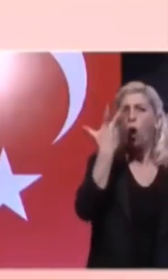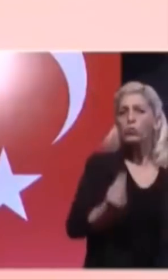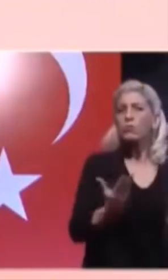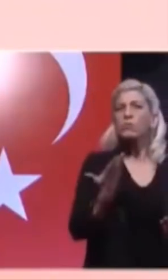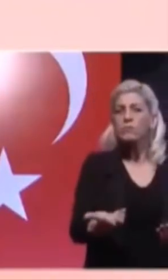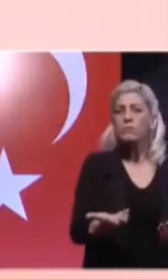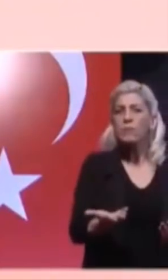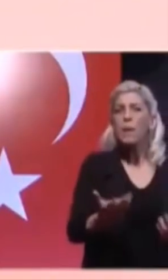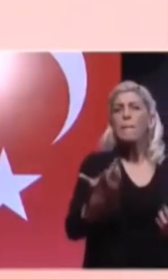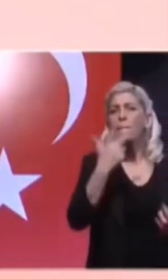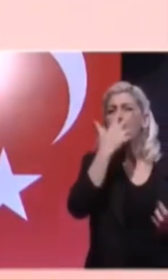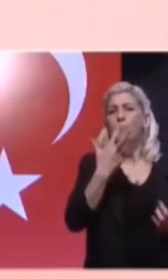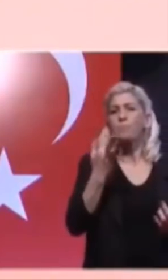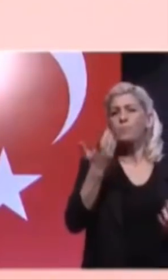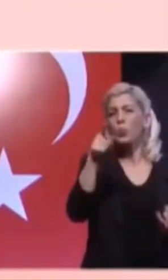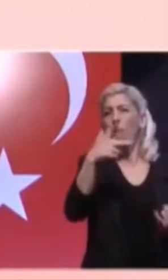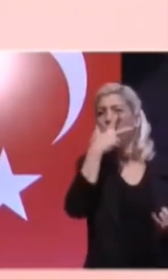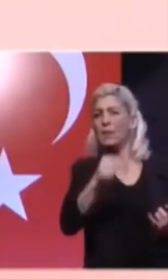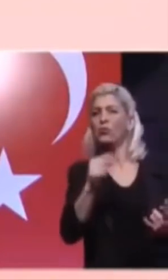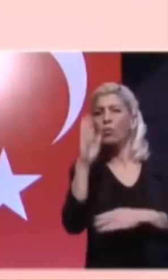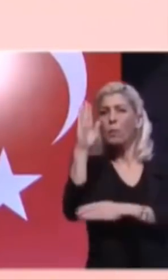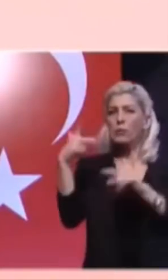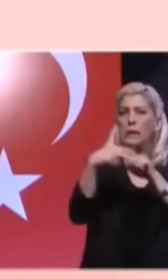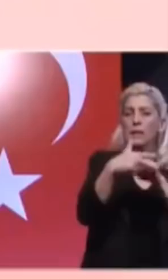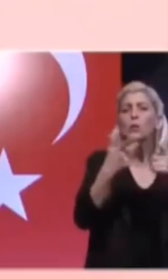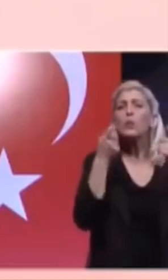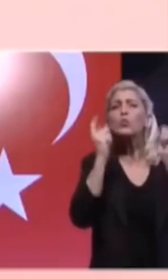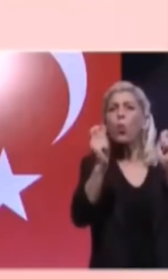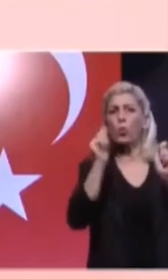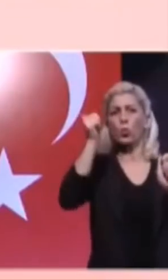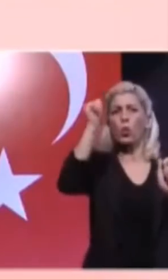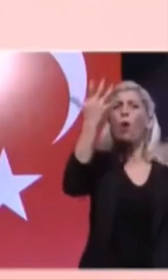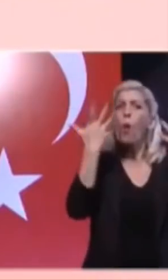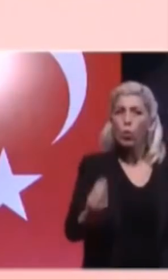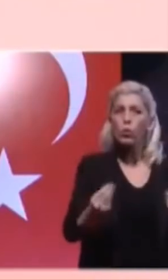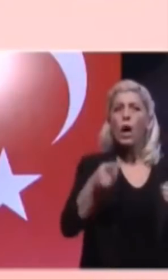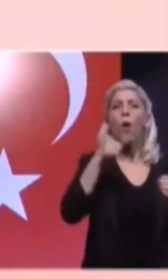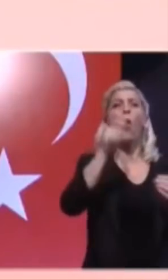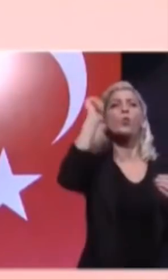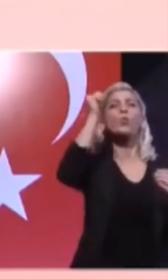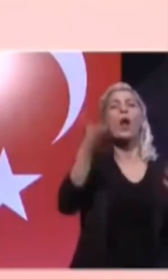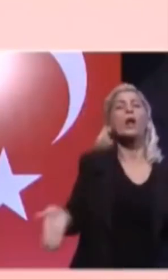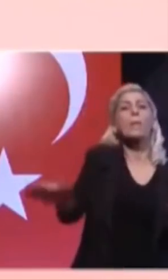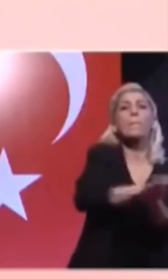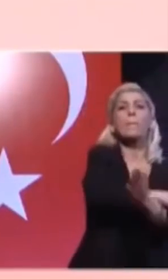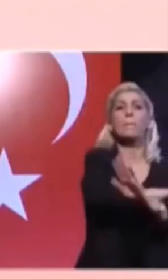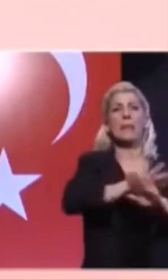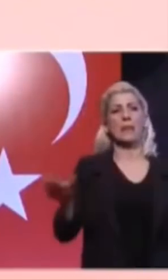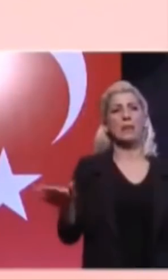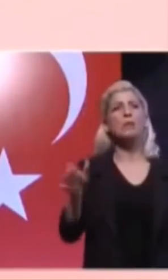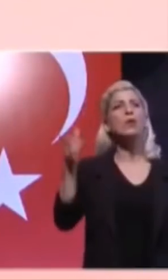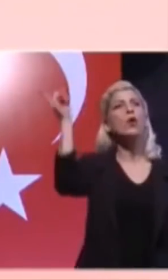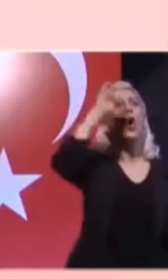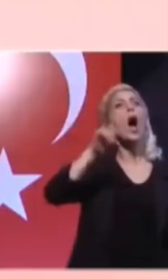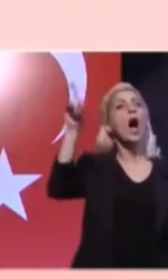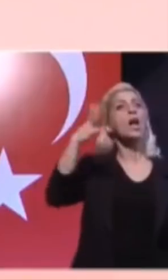zaman ilk söyledikleri laf, müdahale edenlerin, biz hemen demokrasiye geçeceğiz gerekeni yapıp demişler